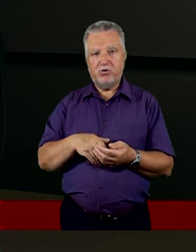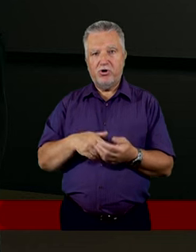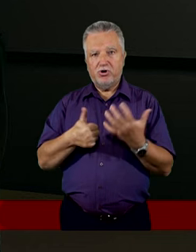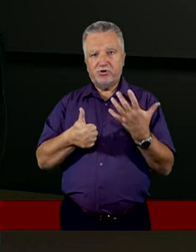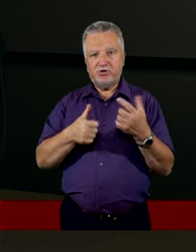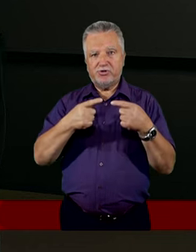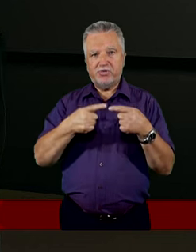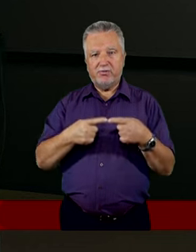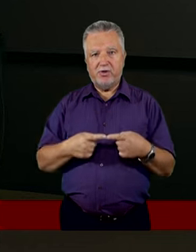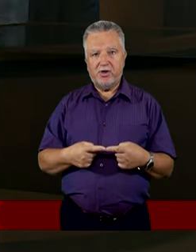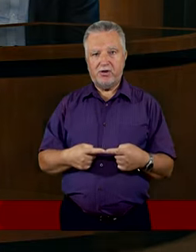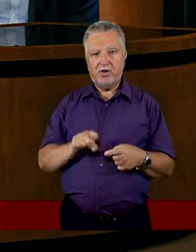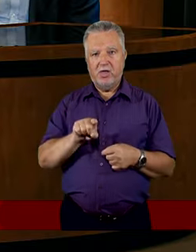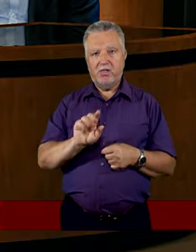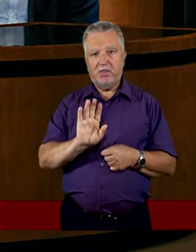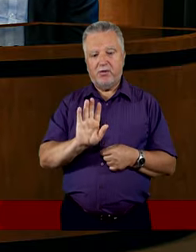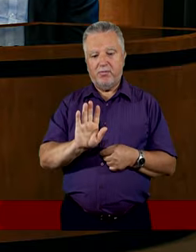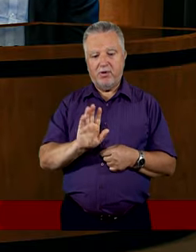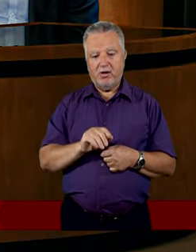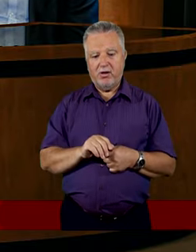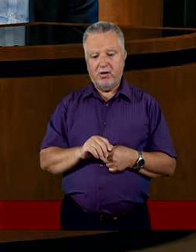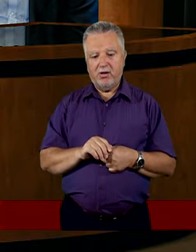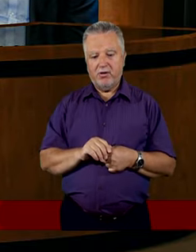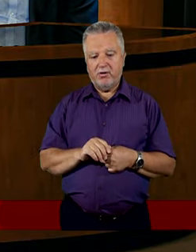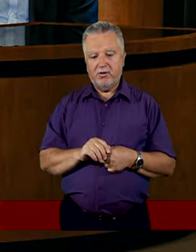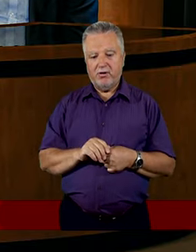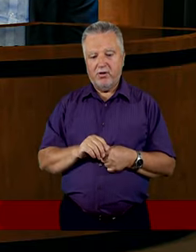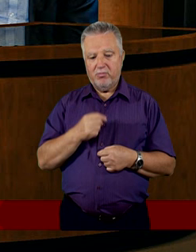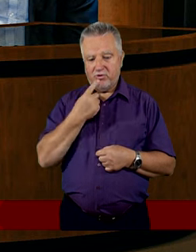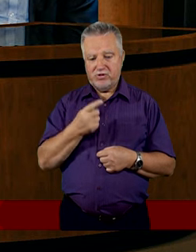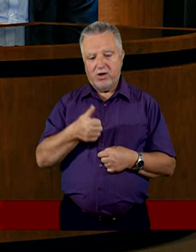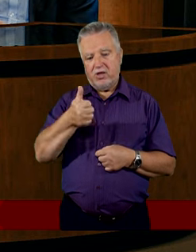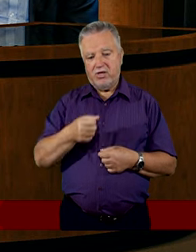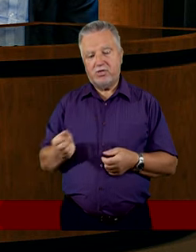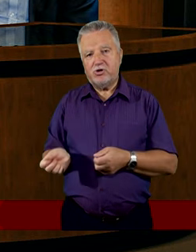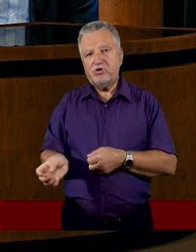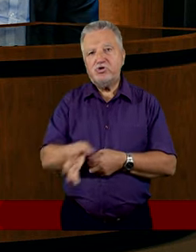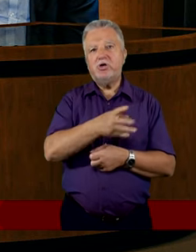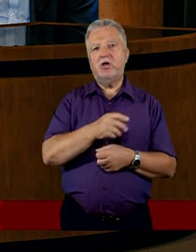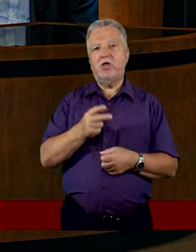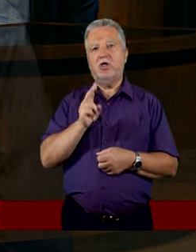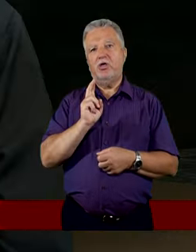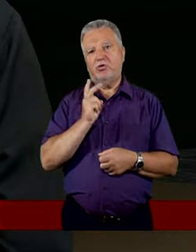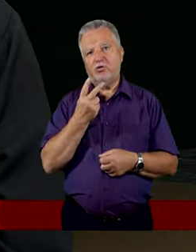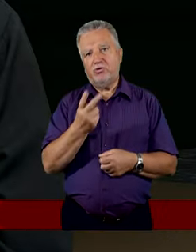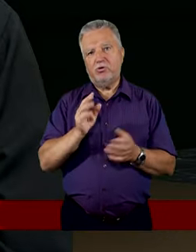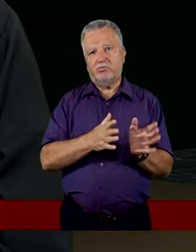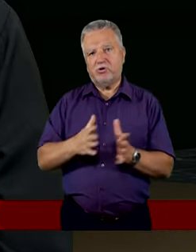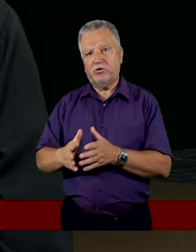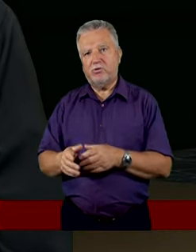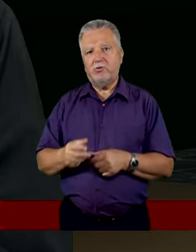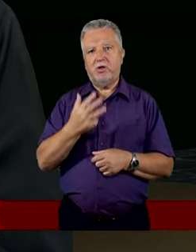3:6 może? Tam mamy przykład. Jeden sieje, drugi przygotowuje, drugi, trzeci